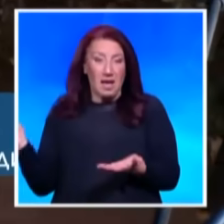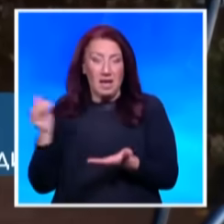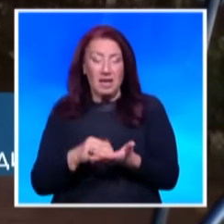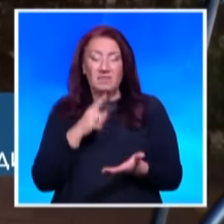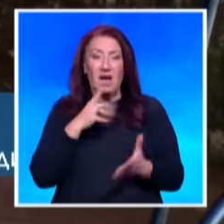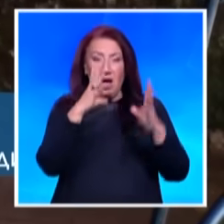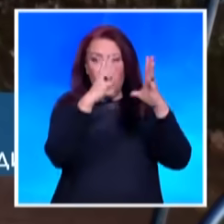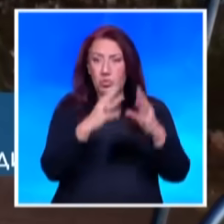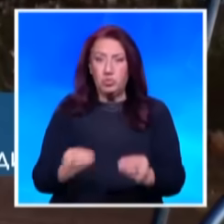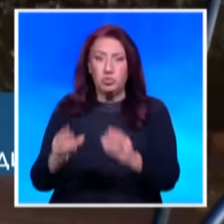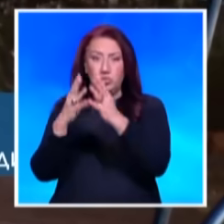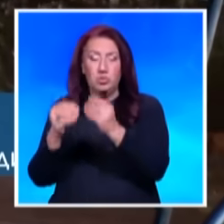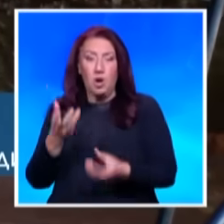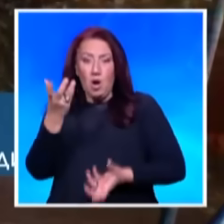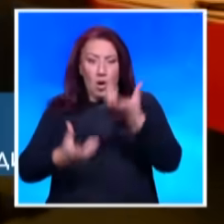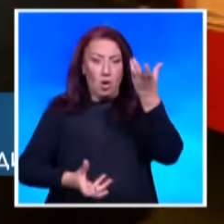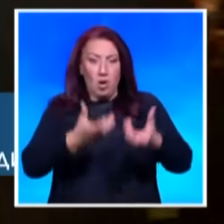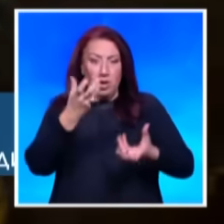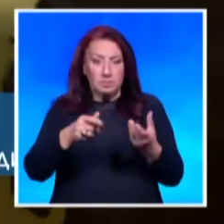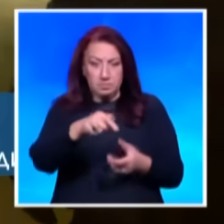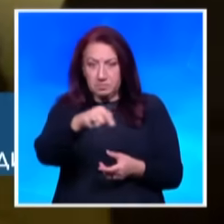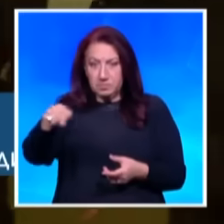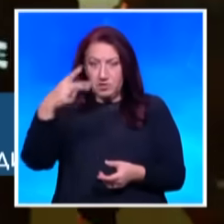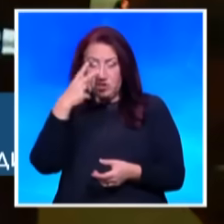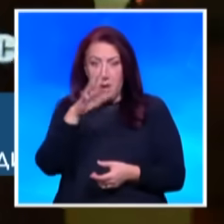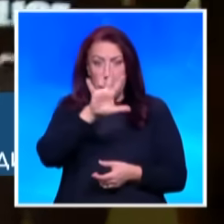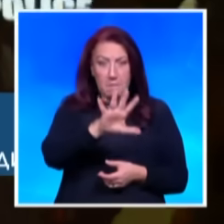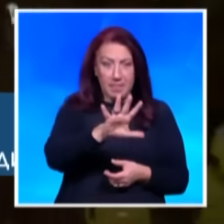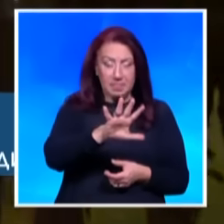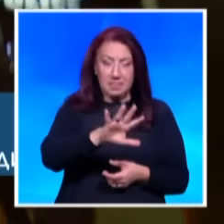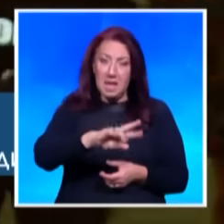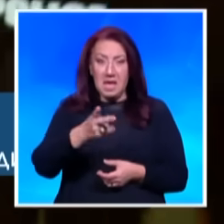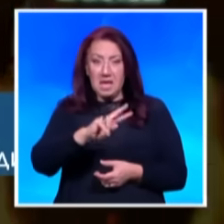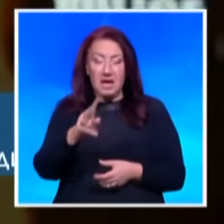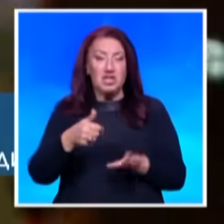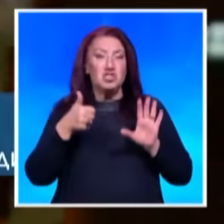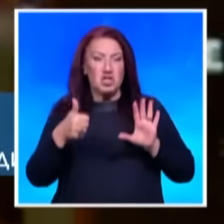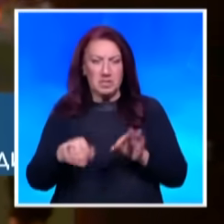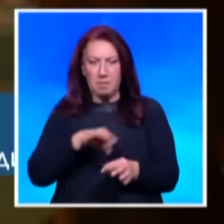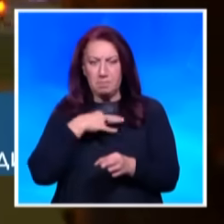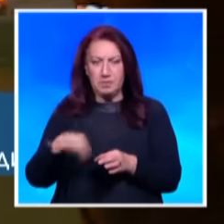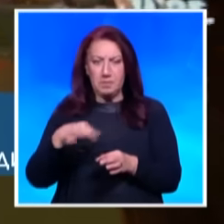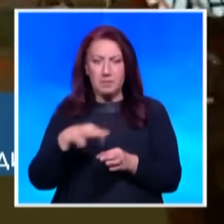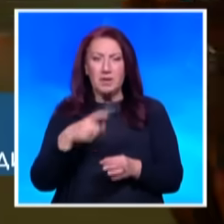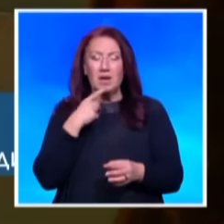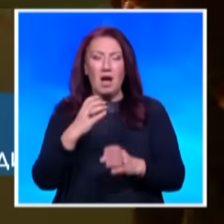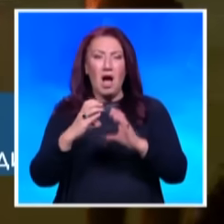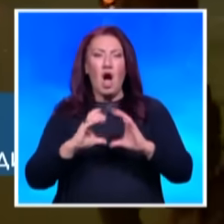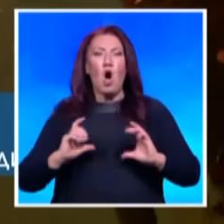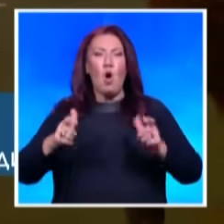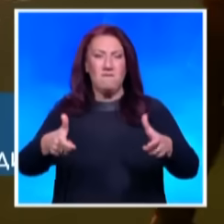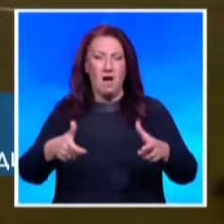да горят. Тук има може би над 5 или 6 запалени кови за буклука, както казах, и буса. Виждате каква е